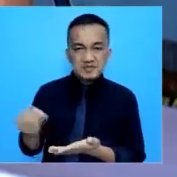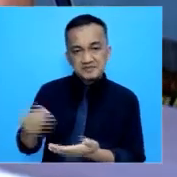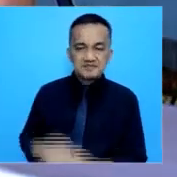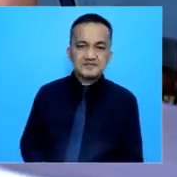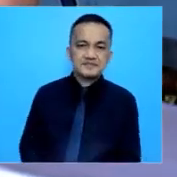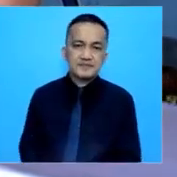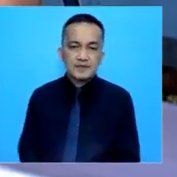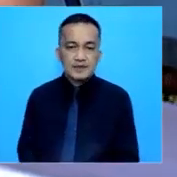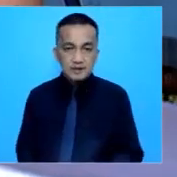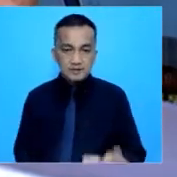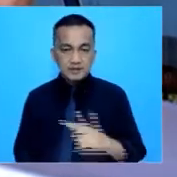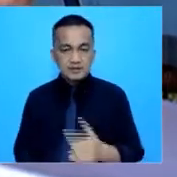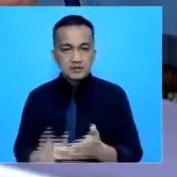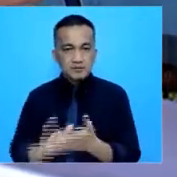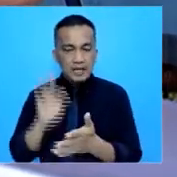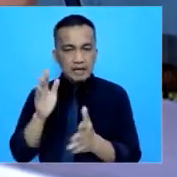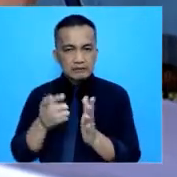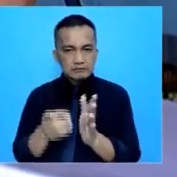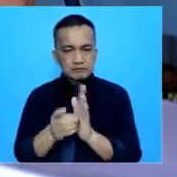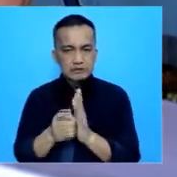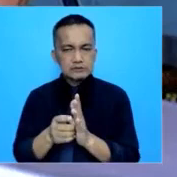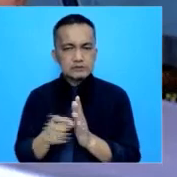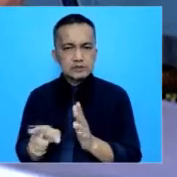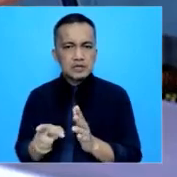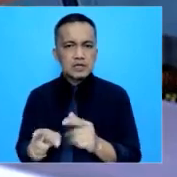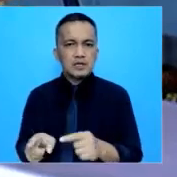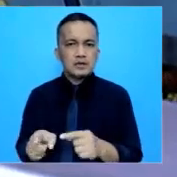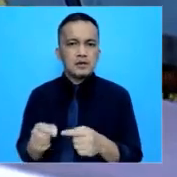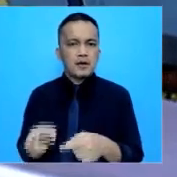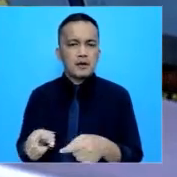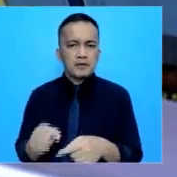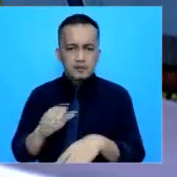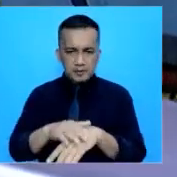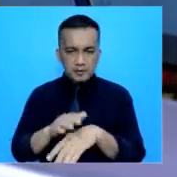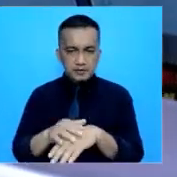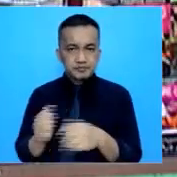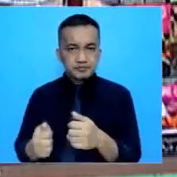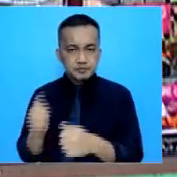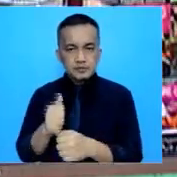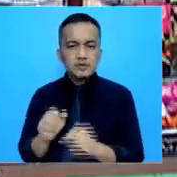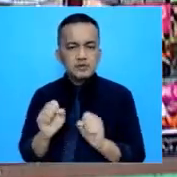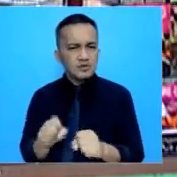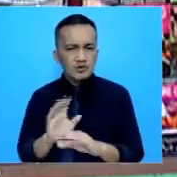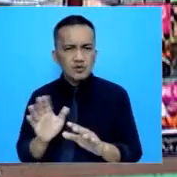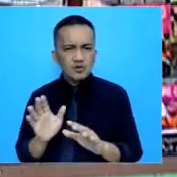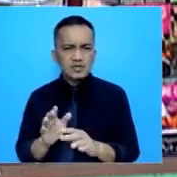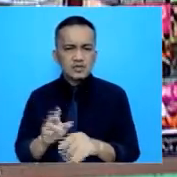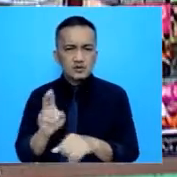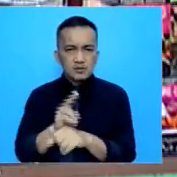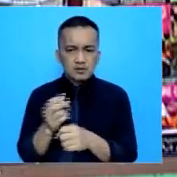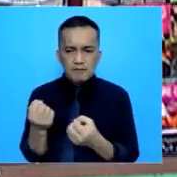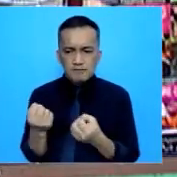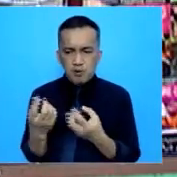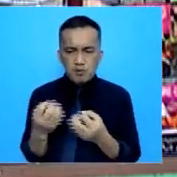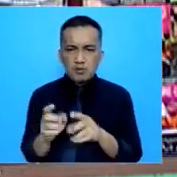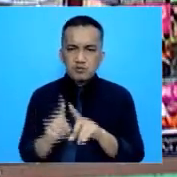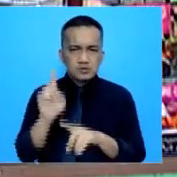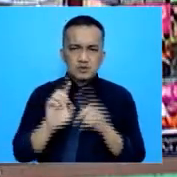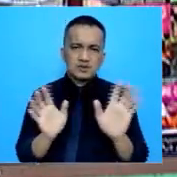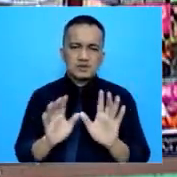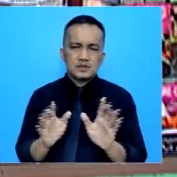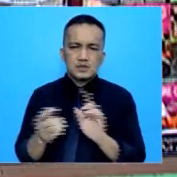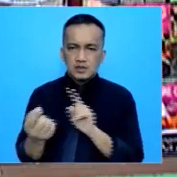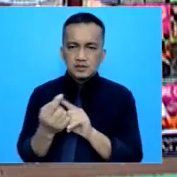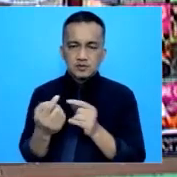ng tumataas na demand, patuloy ang paalala ng mga otoridad na hanggat maaari ay huwag nang gumamit ng paputok sa pagsalubong sa bagong taon. Ayon